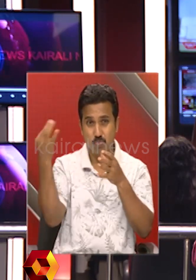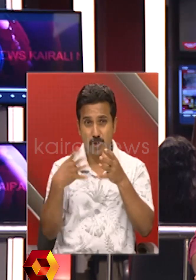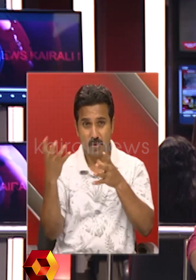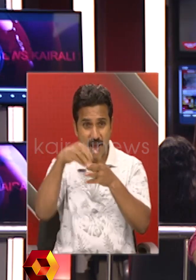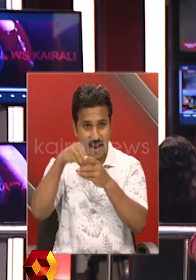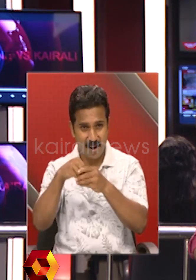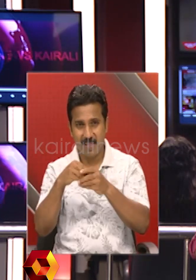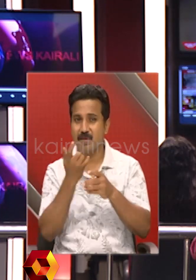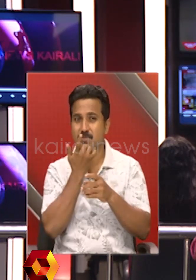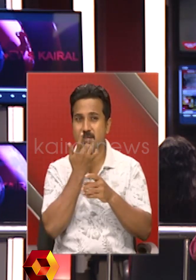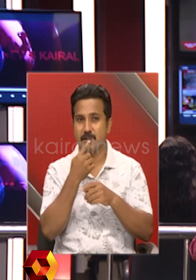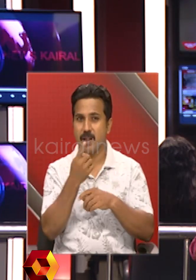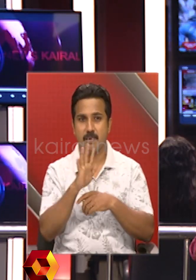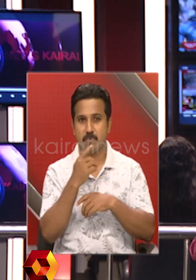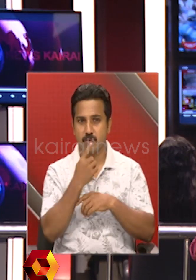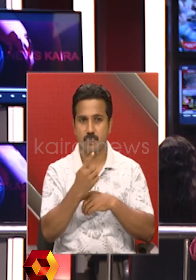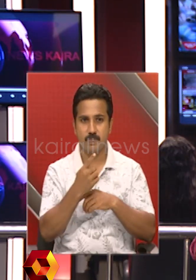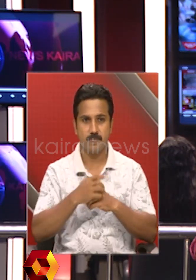സി വ്യക്തമാക്കി.